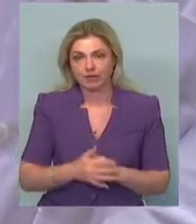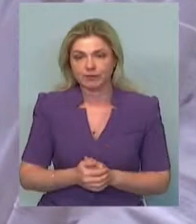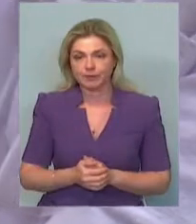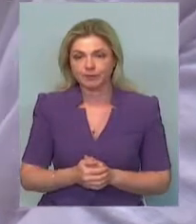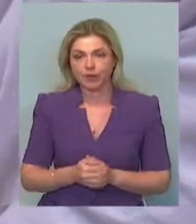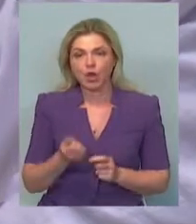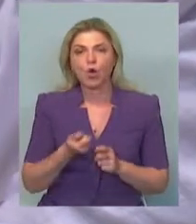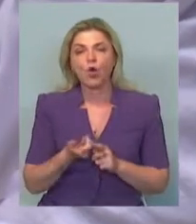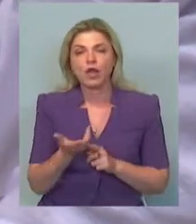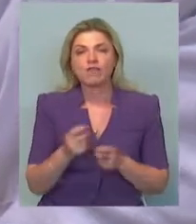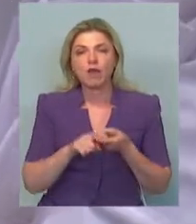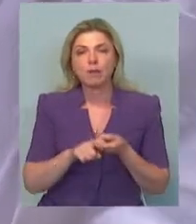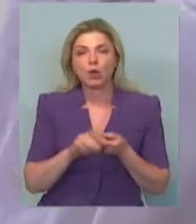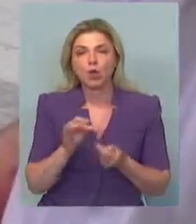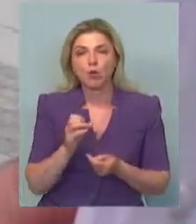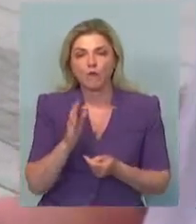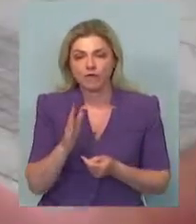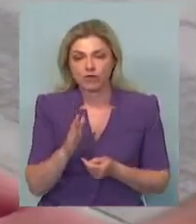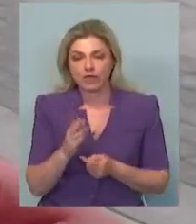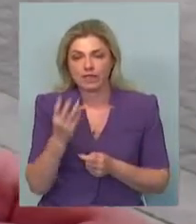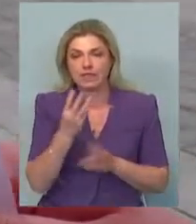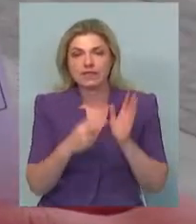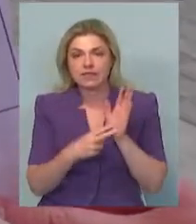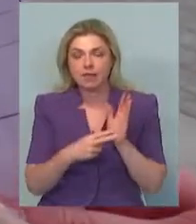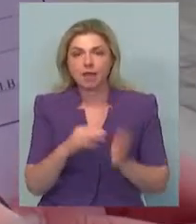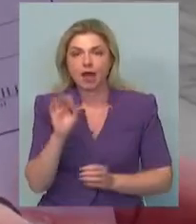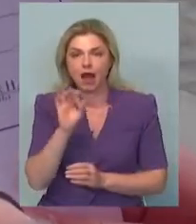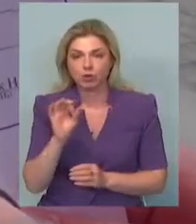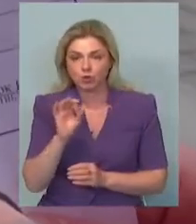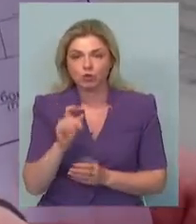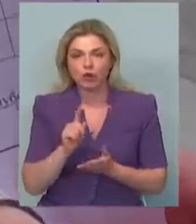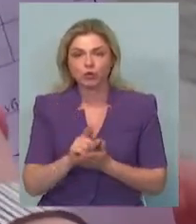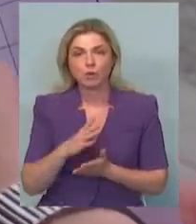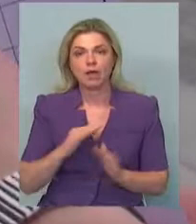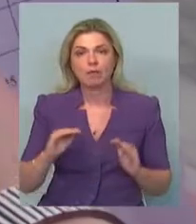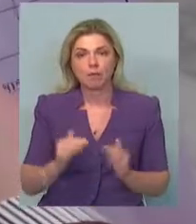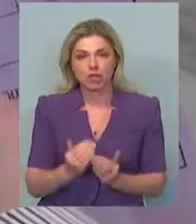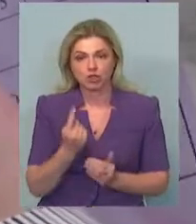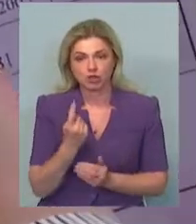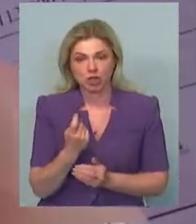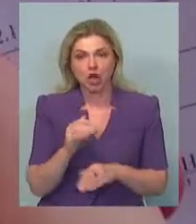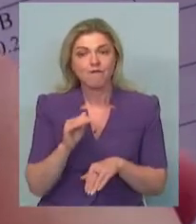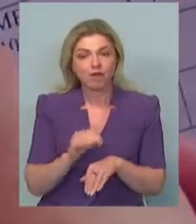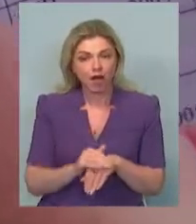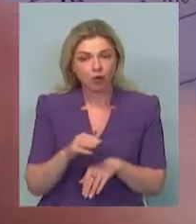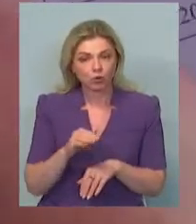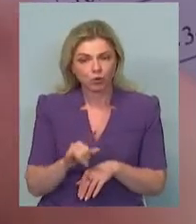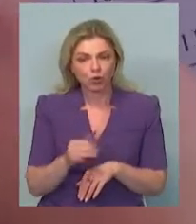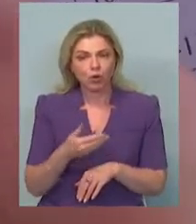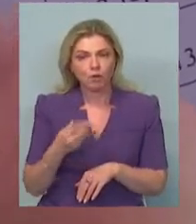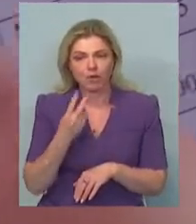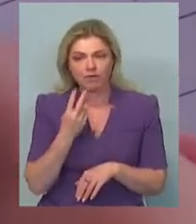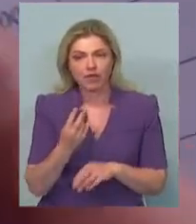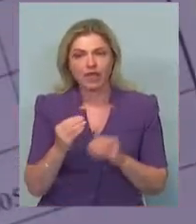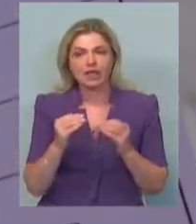число при 37 градусів. Должно бути вимоги менше 100. По факту ми бачимо